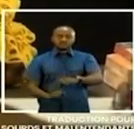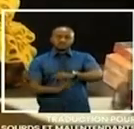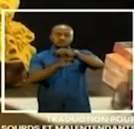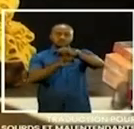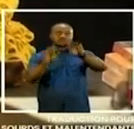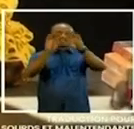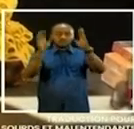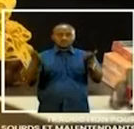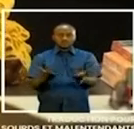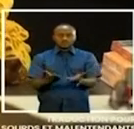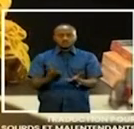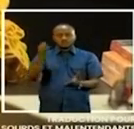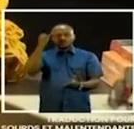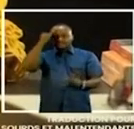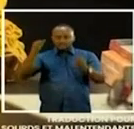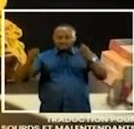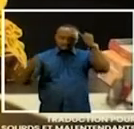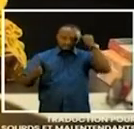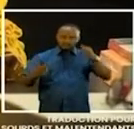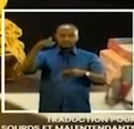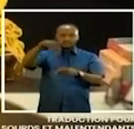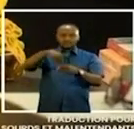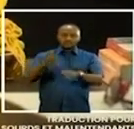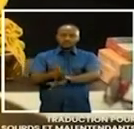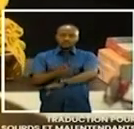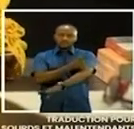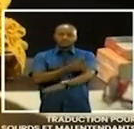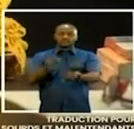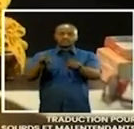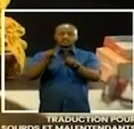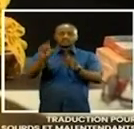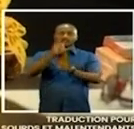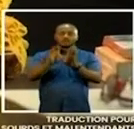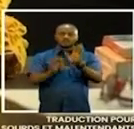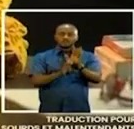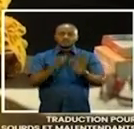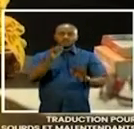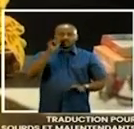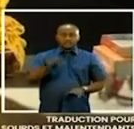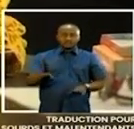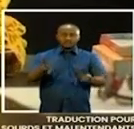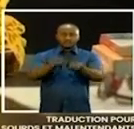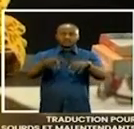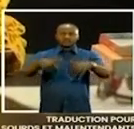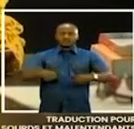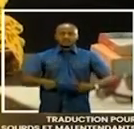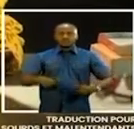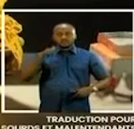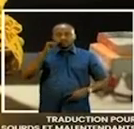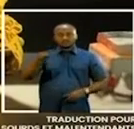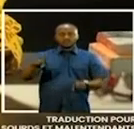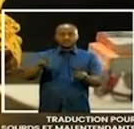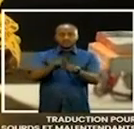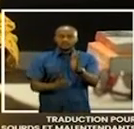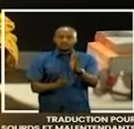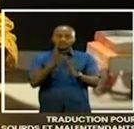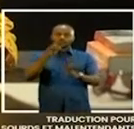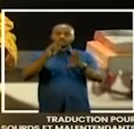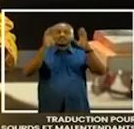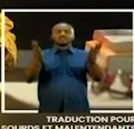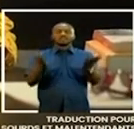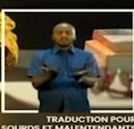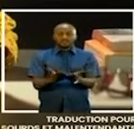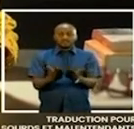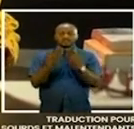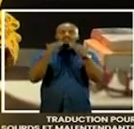de toutes les initiatives allant dans le sens de l'amélioration des conditions de la femme et de la jeune fille et du développement